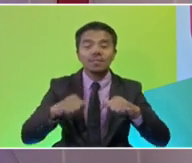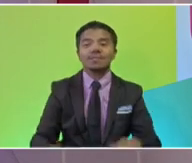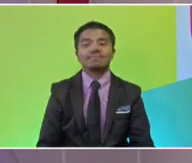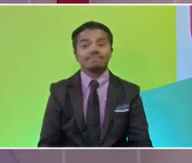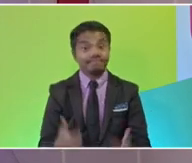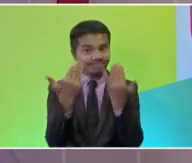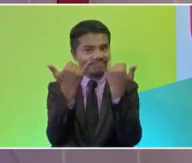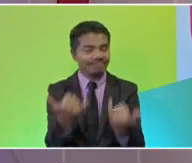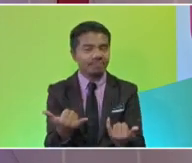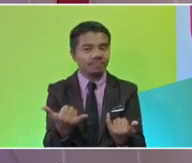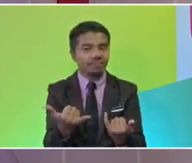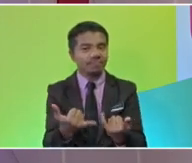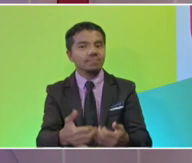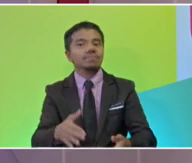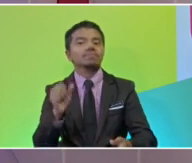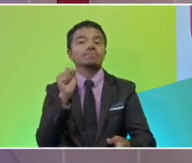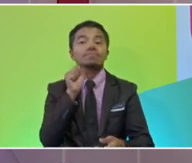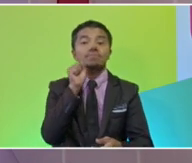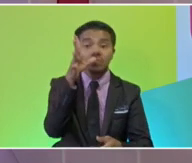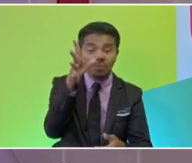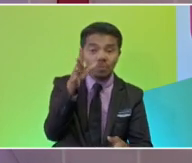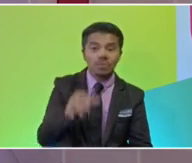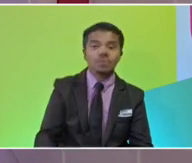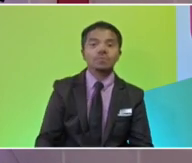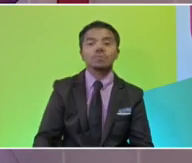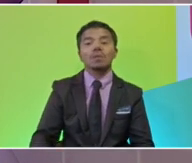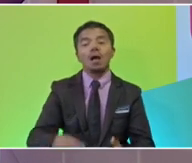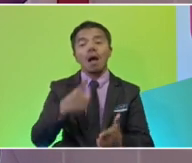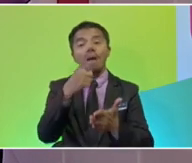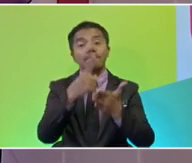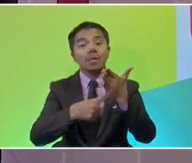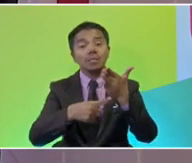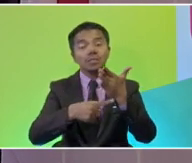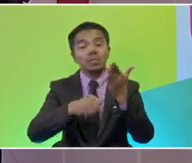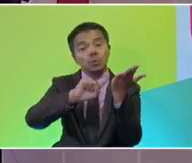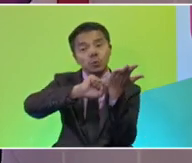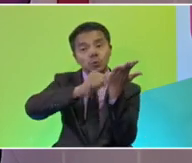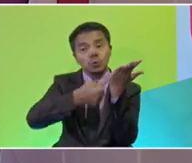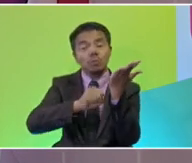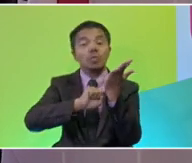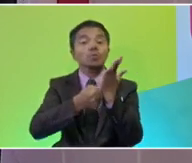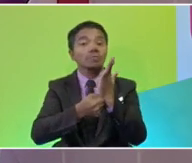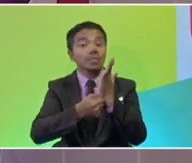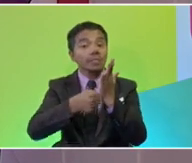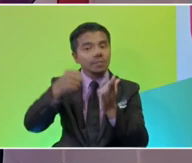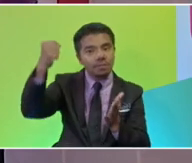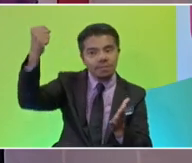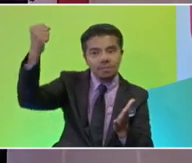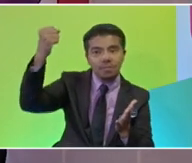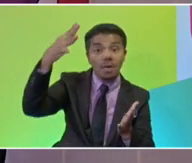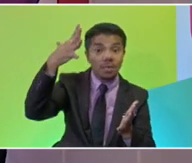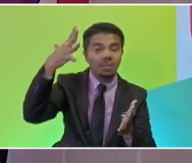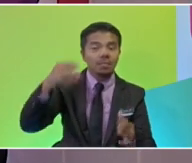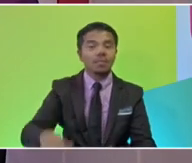pada Mira Apakah sumber-sumber cahaya yang ada Oke Bila perlu dengar untuk